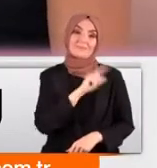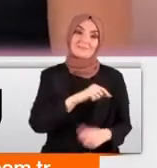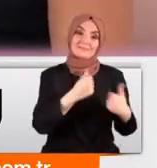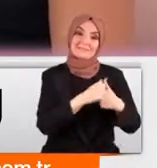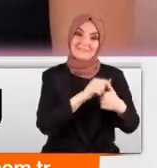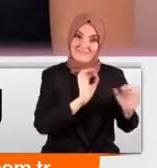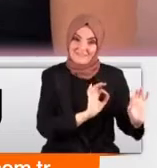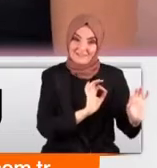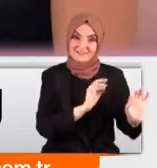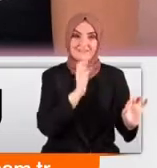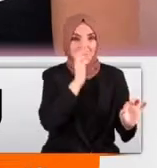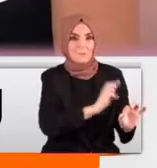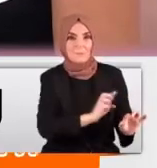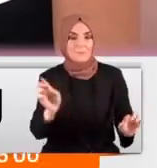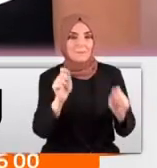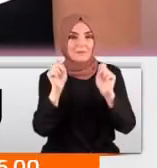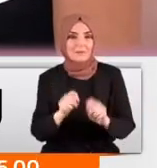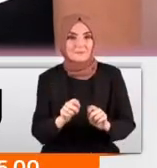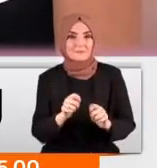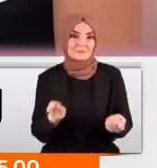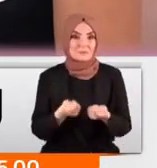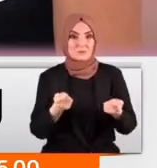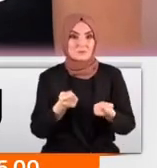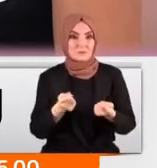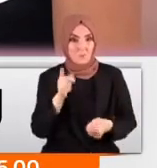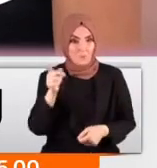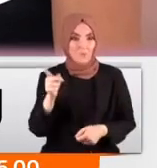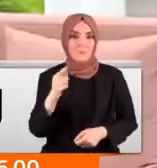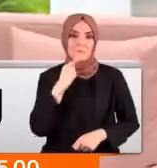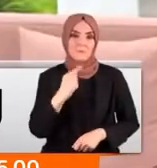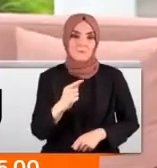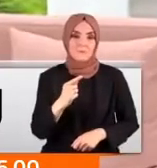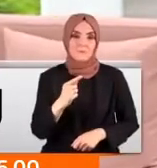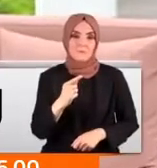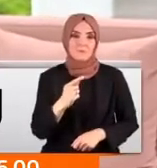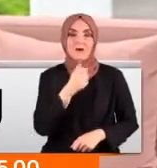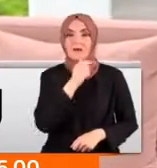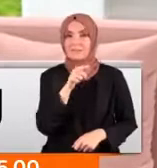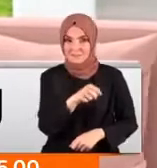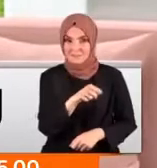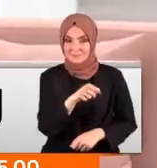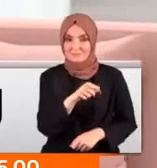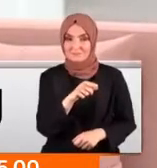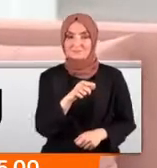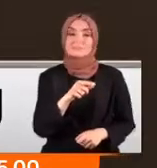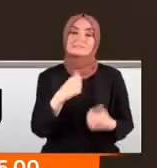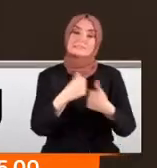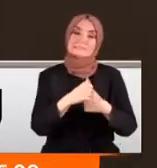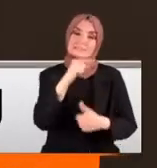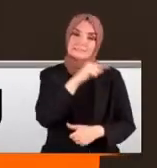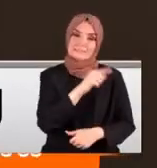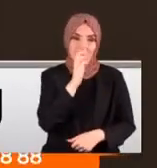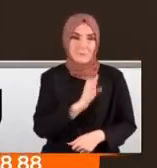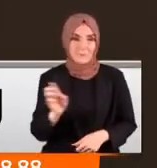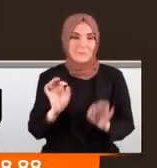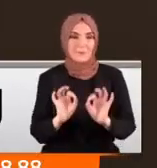eşini bırakıp kandırmaya çalıştıkları adama kaçtı. Karısı dolandırıcı adama aşık olunca hanım evden gidiyor.